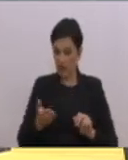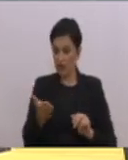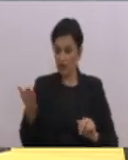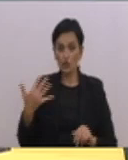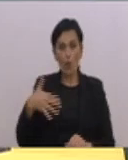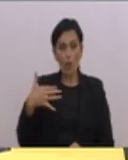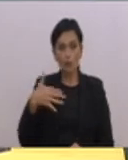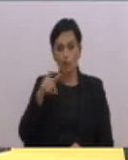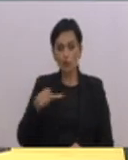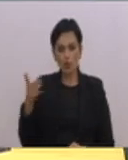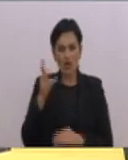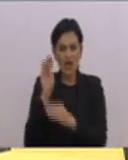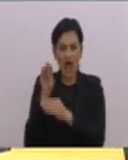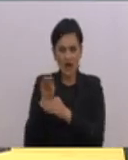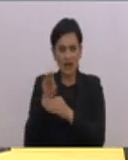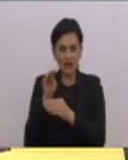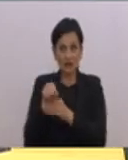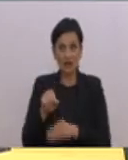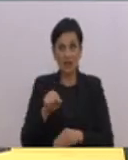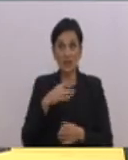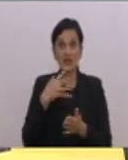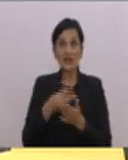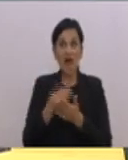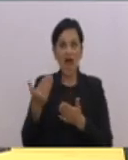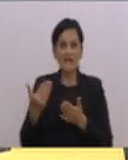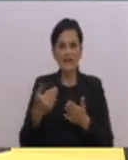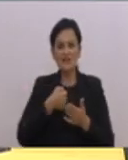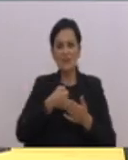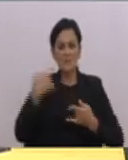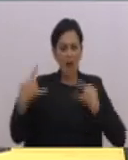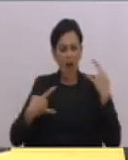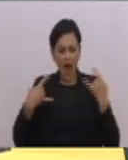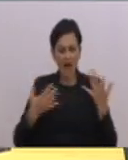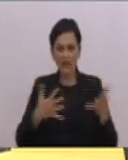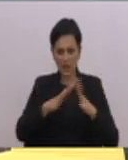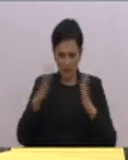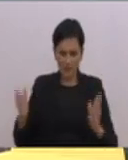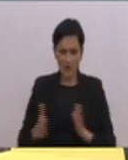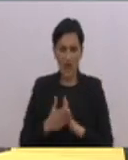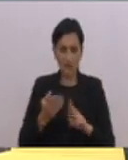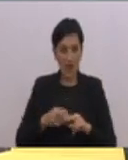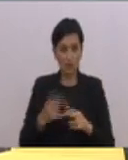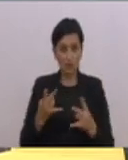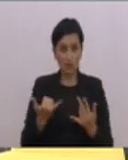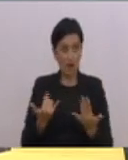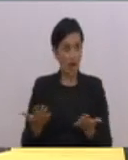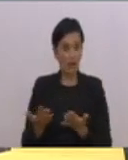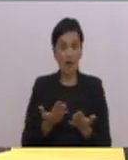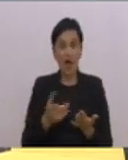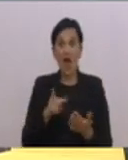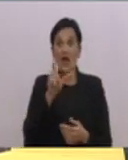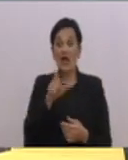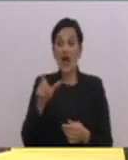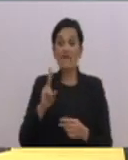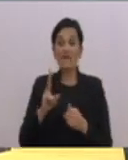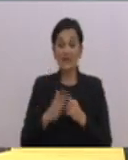50 კაცი უნდა გაკრიტიკებდნენ. თავიანთ მედიებიან ყველაფრიანად ეს ამბავი უნდა იყოს აქ. ხო და აი იმ ხალხს, ვინც